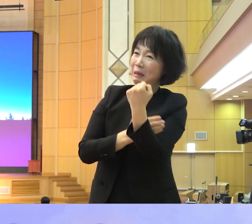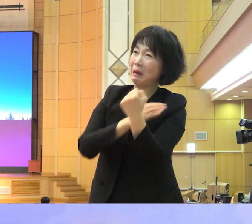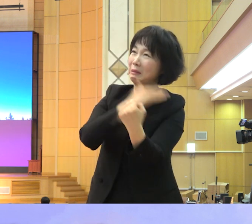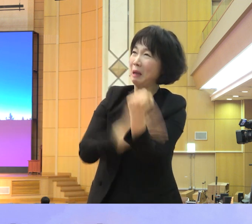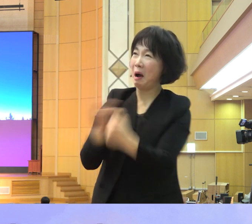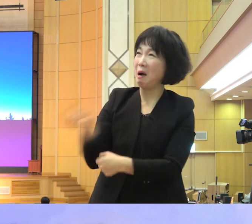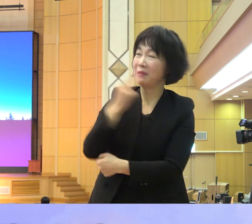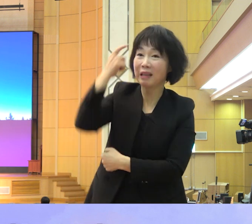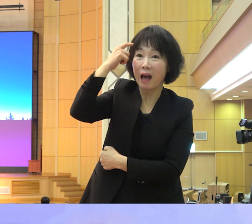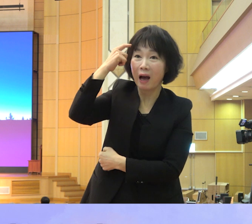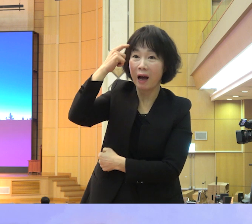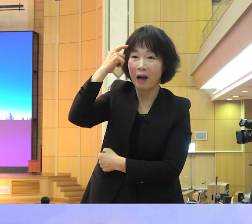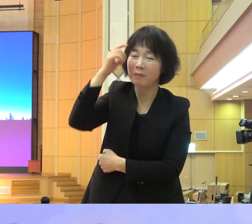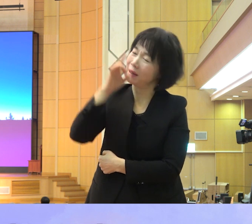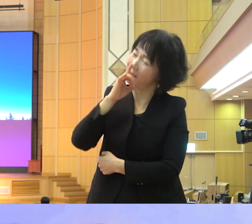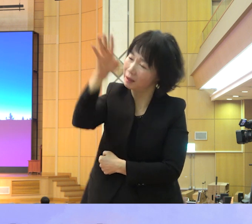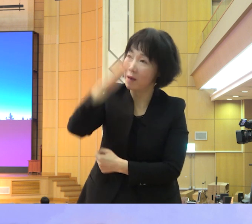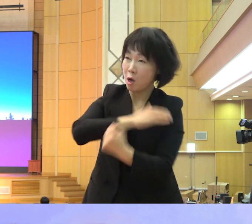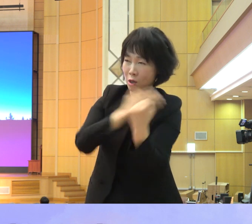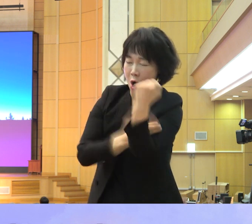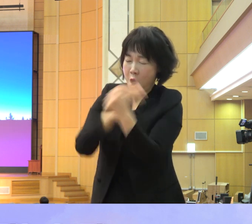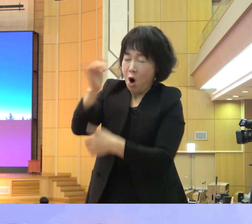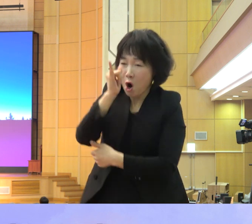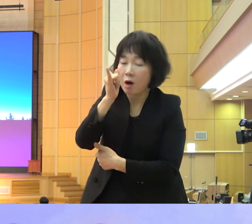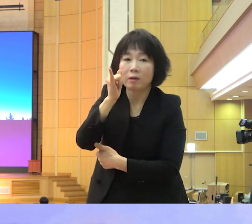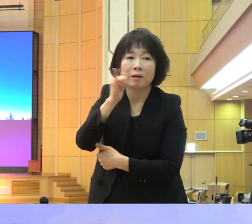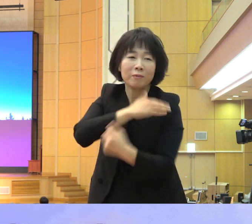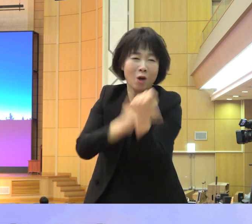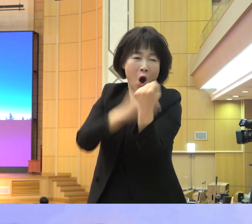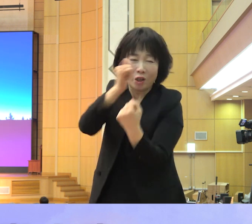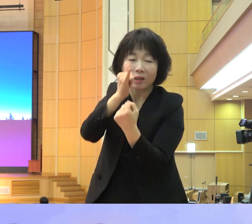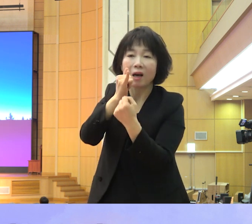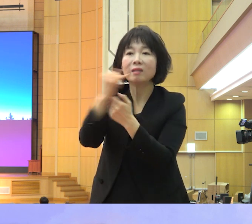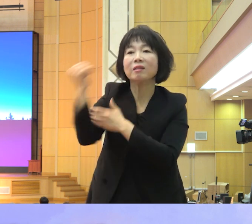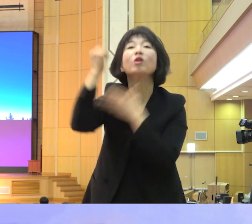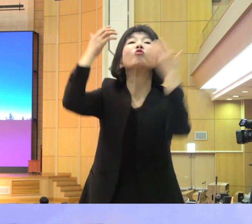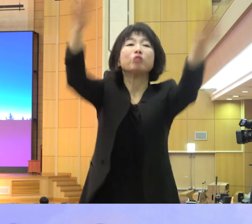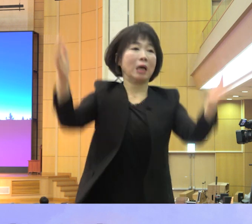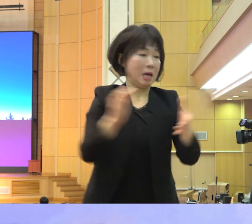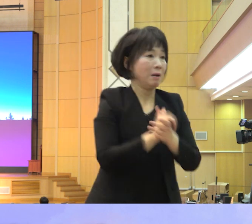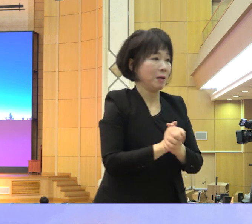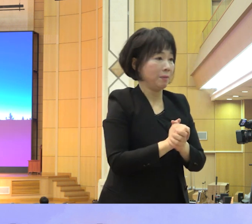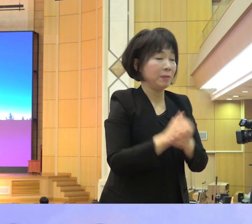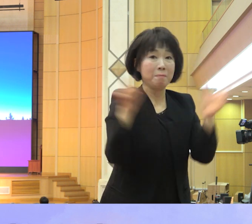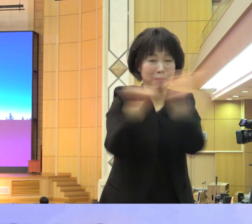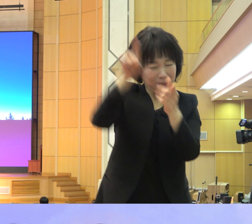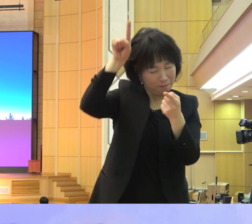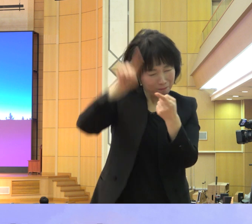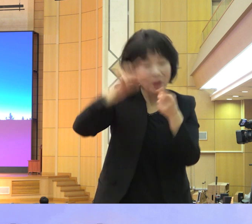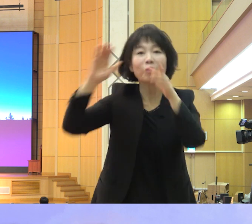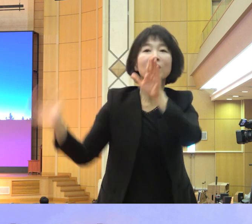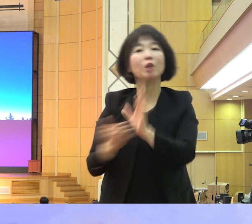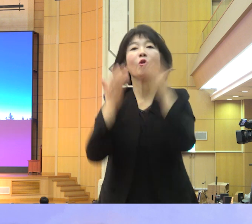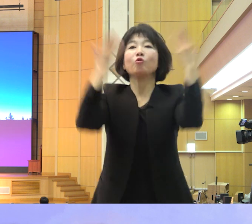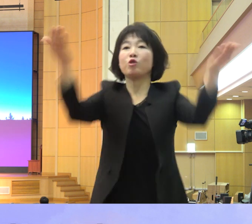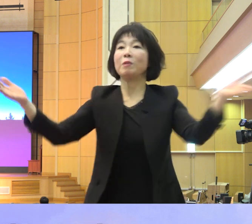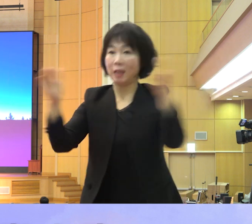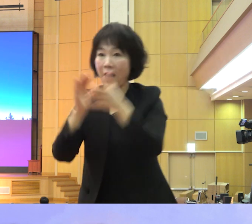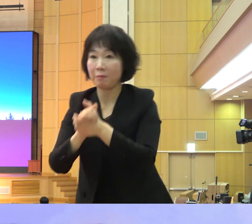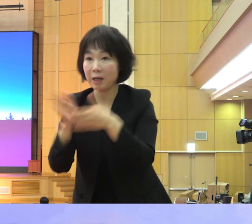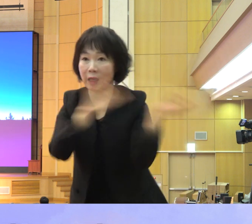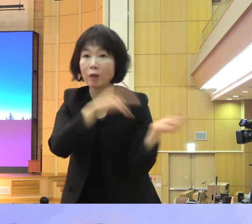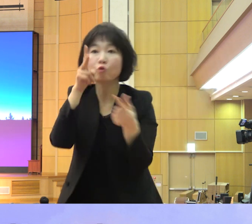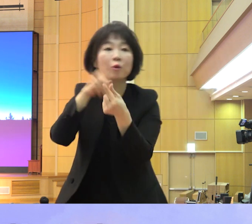하나님이라고 믿으면 축복이 역사하는 거예요. 능력의 하나님 믿으면 능력이 역사하는 거예요. 믿음대로 될지어다.